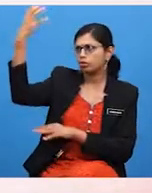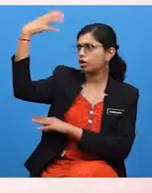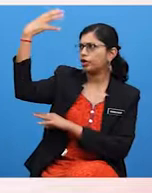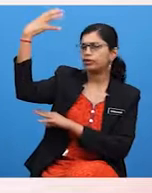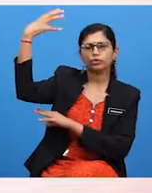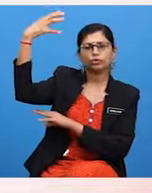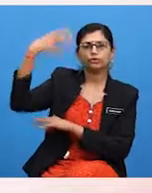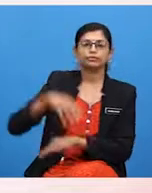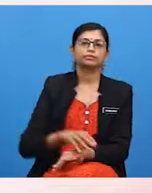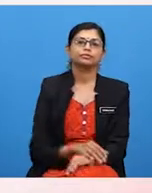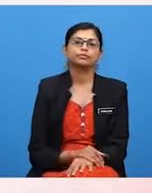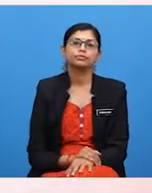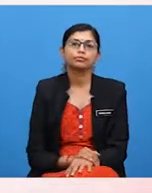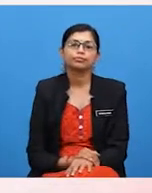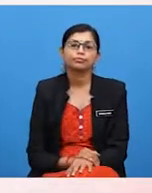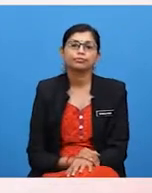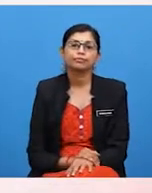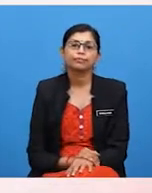tinggi.